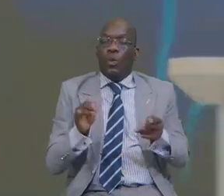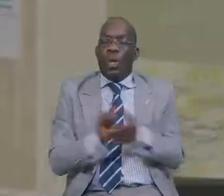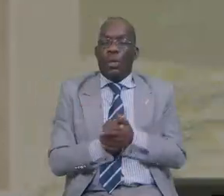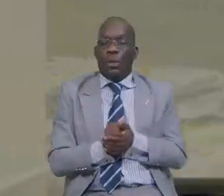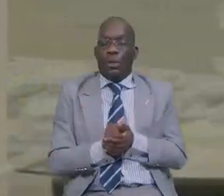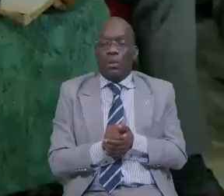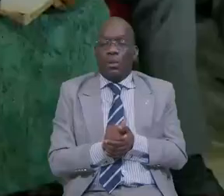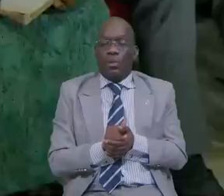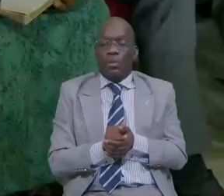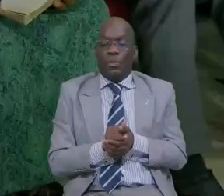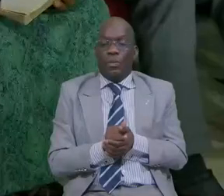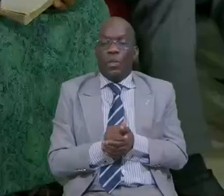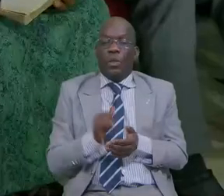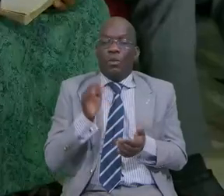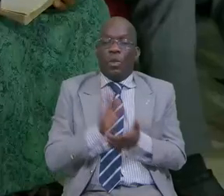guérison,